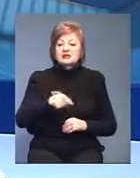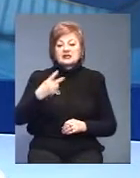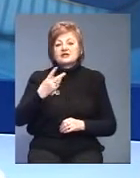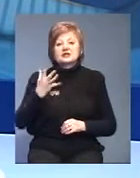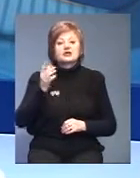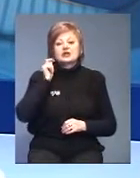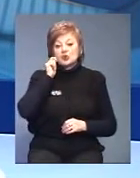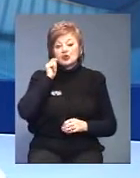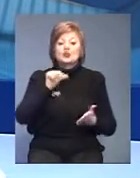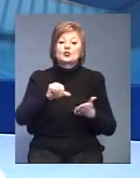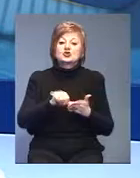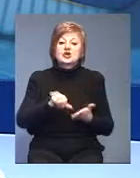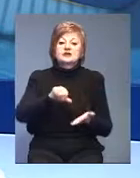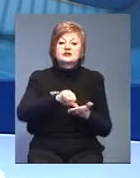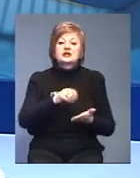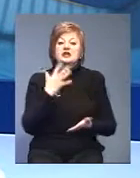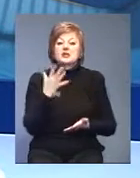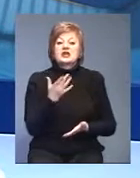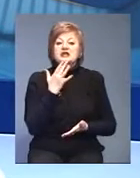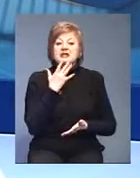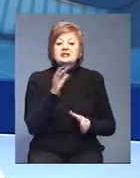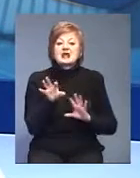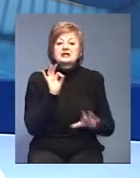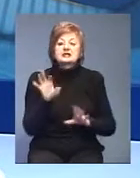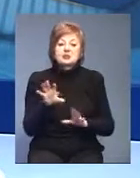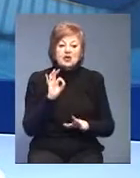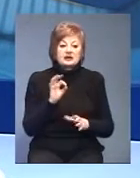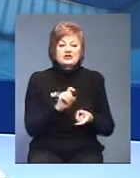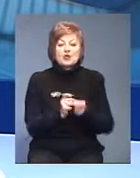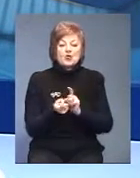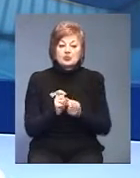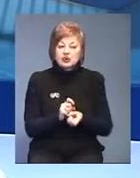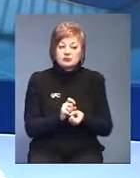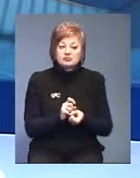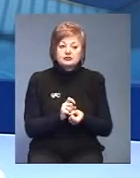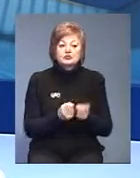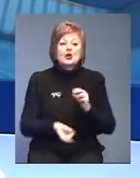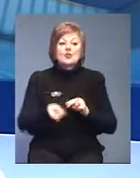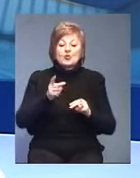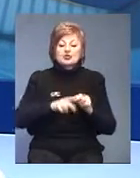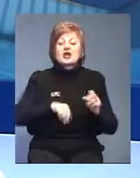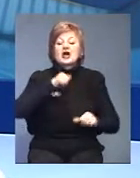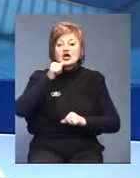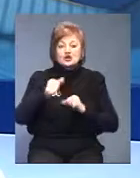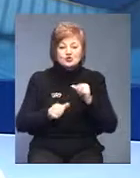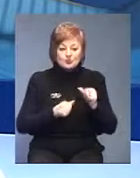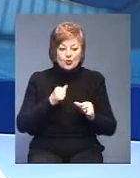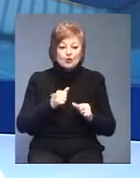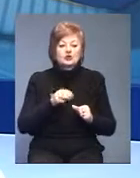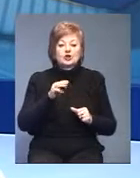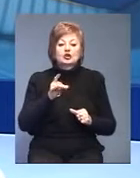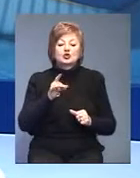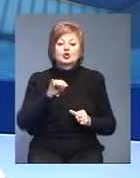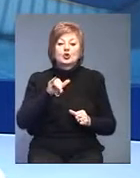років. Учасники – представники п'яти національних збірних із греко-римської боротьби. По завершенні щорічного меморіалу Євгена Трухіна